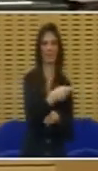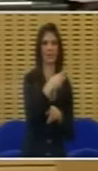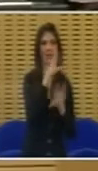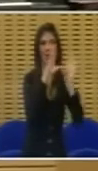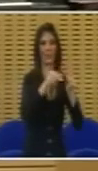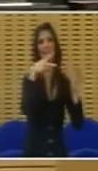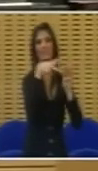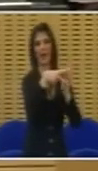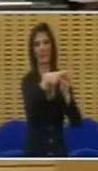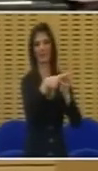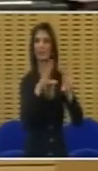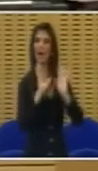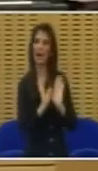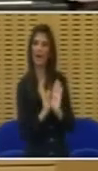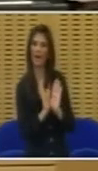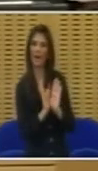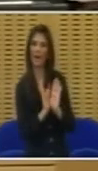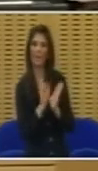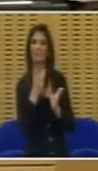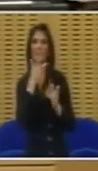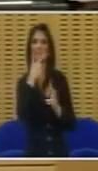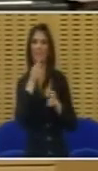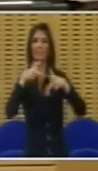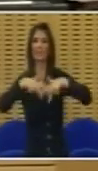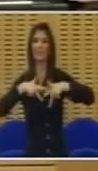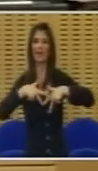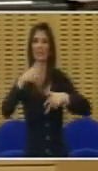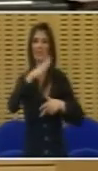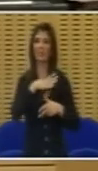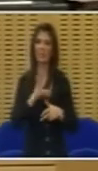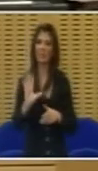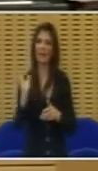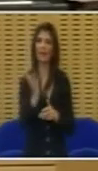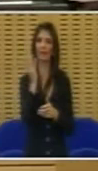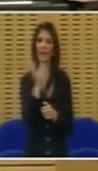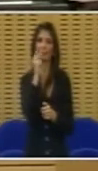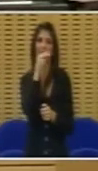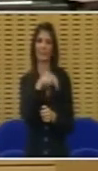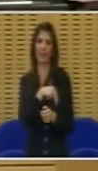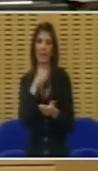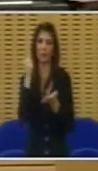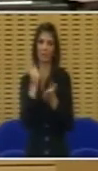αλλά στο να αποκομίσει ωφέλη από τον πολιτικό διασυρμό της προηγούμενης κυβέρνησης,